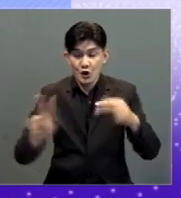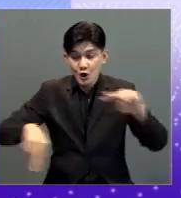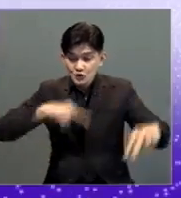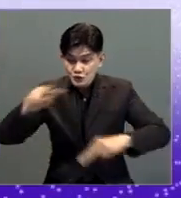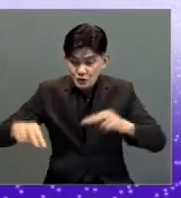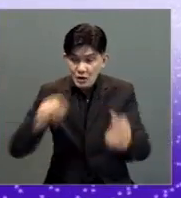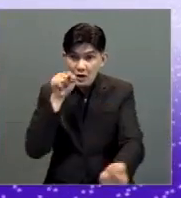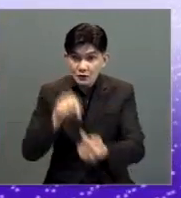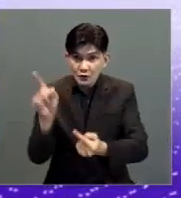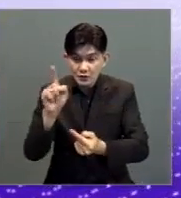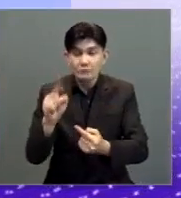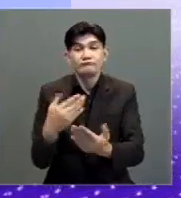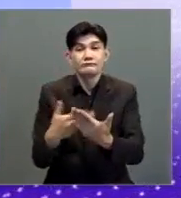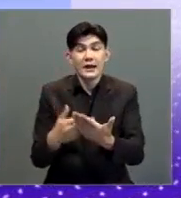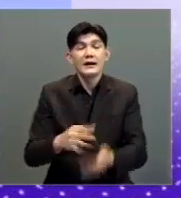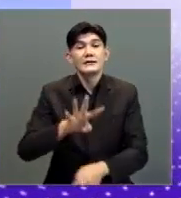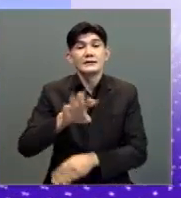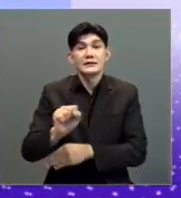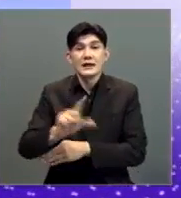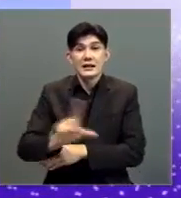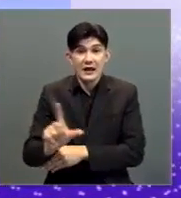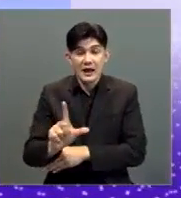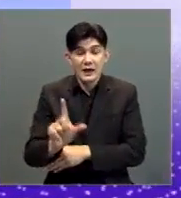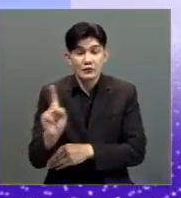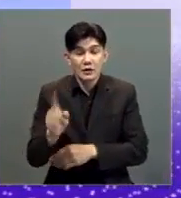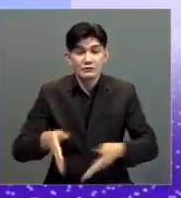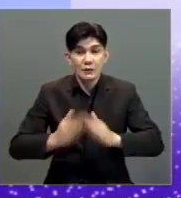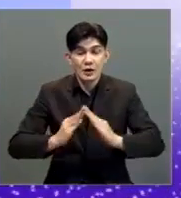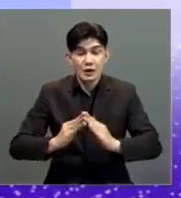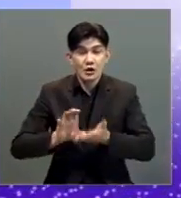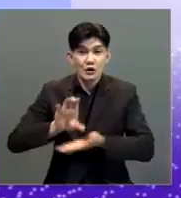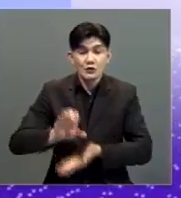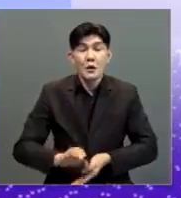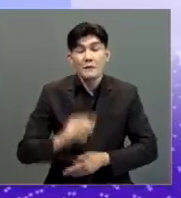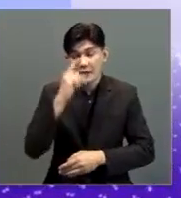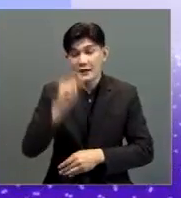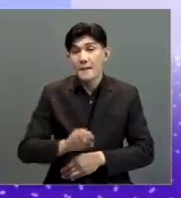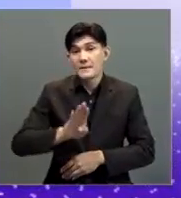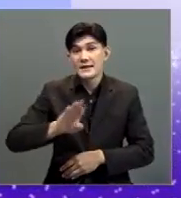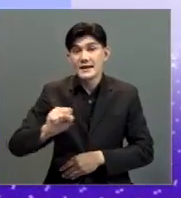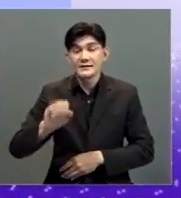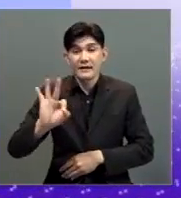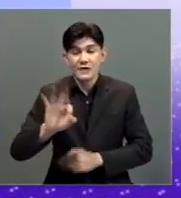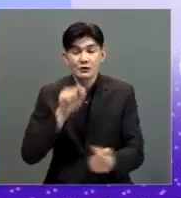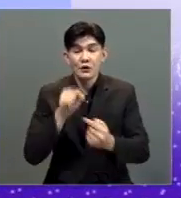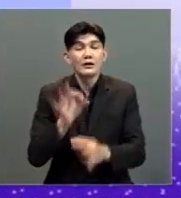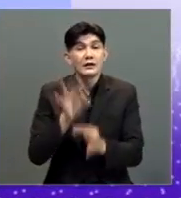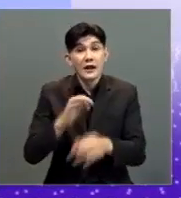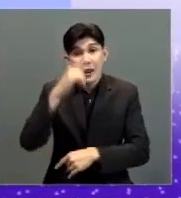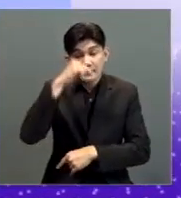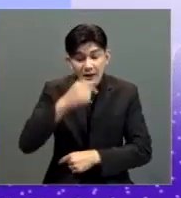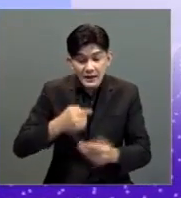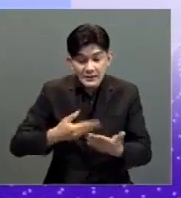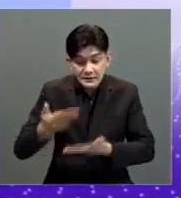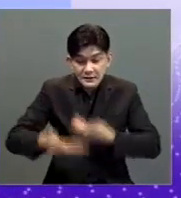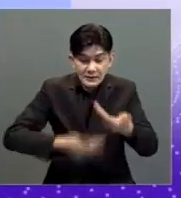ถียรภาพภาคการเงินวงเงิน 400,000 ล้านบาทก็เป็นการตั้งกองทุน BSF เพื่อให้ธนาคารแห่งประเทศไทยซื้อขายห